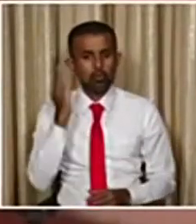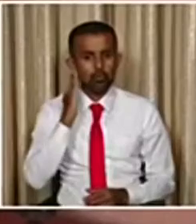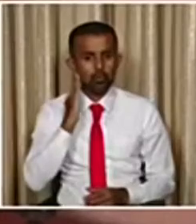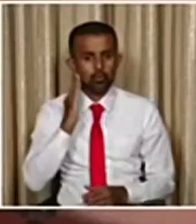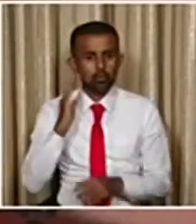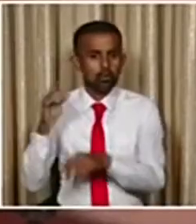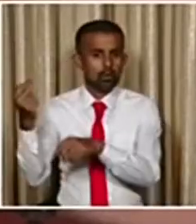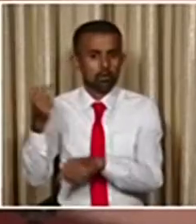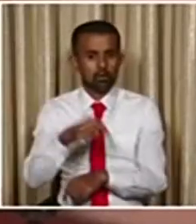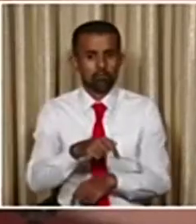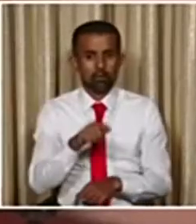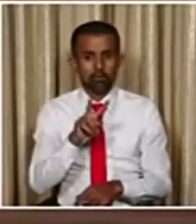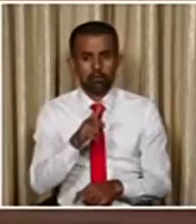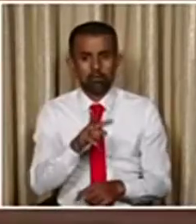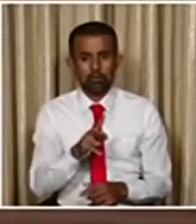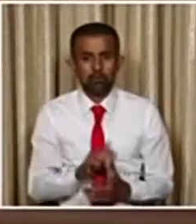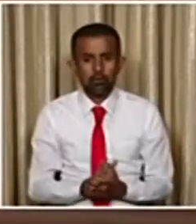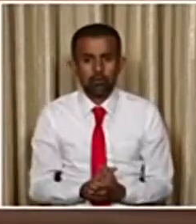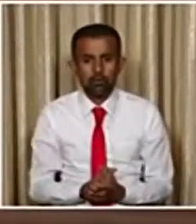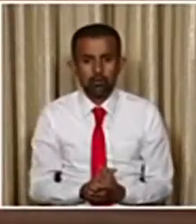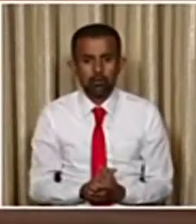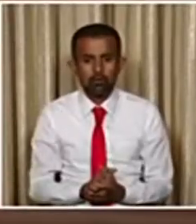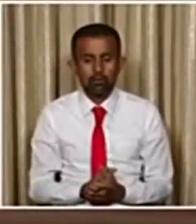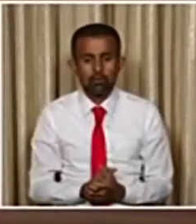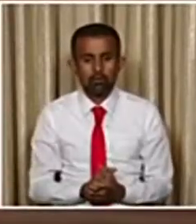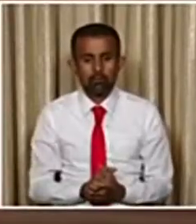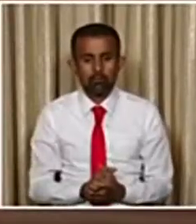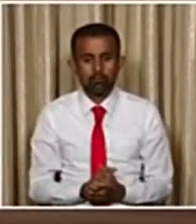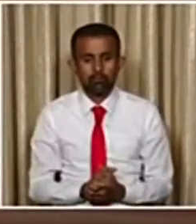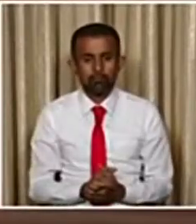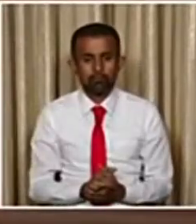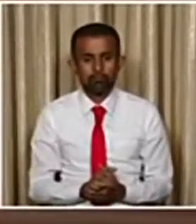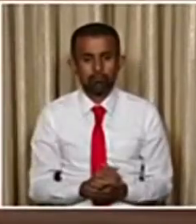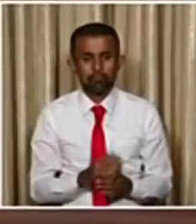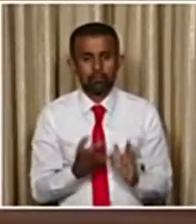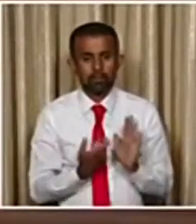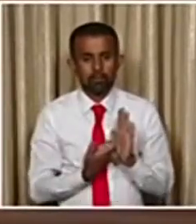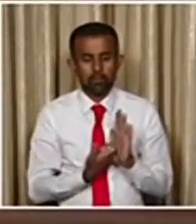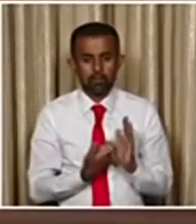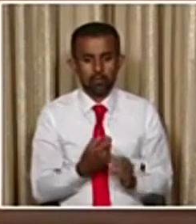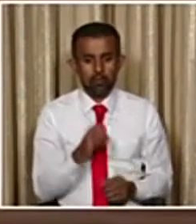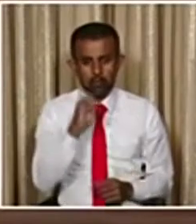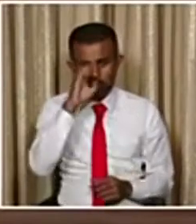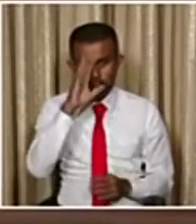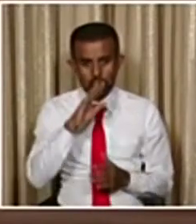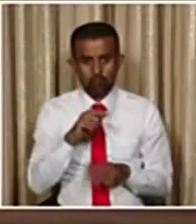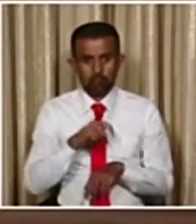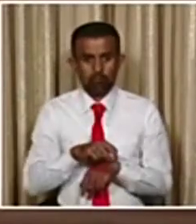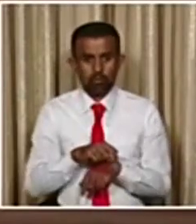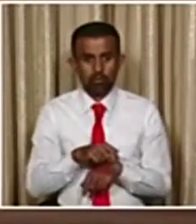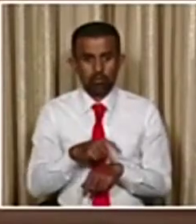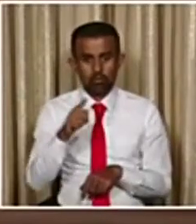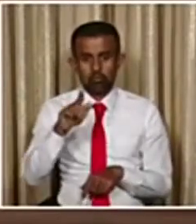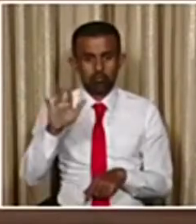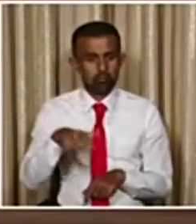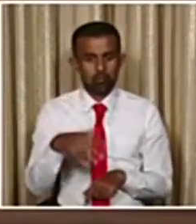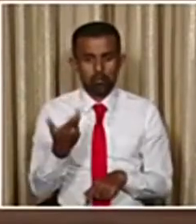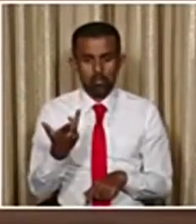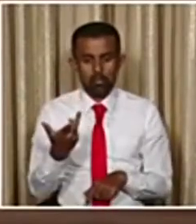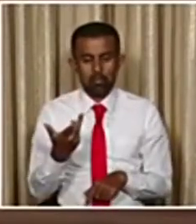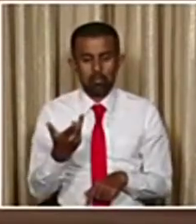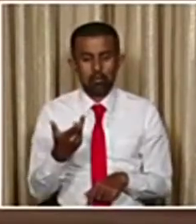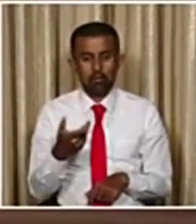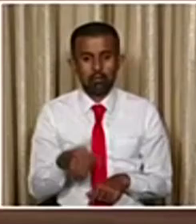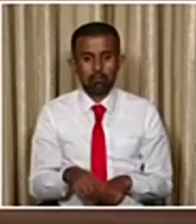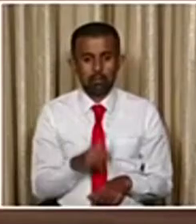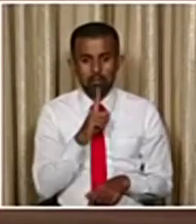සමාගම් ගෙන්නනවද? අපේ හාමුදුරනේ මේ සියඹලාපිටිය ඇමතුමා උදේ වරුවේ පැහැදිලි කර ඔබ වහන්සේ වැඩ හිටියේ නැහැ.